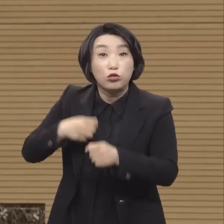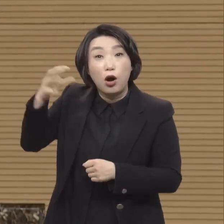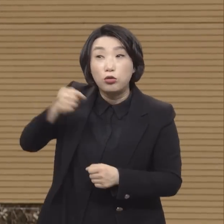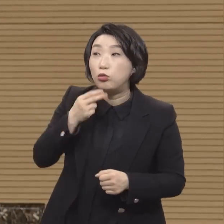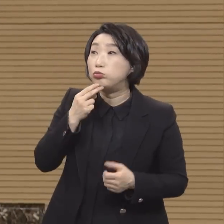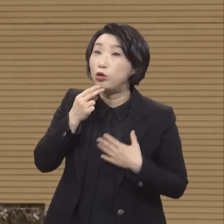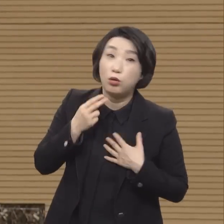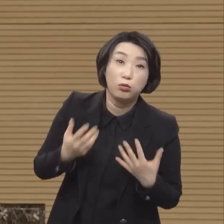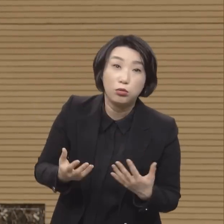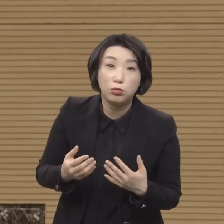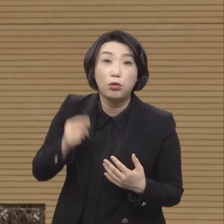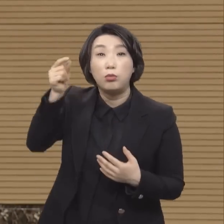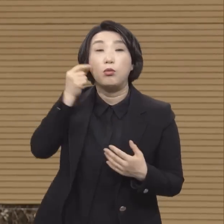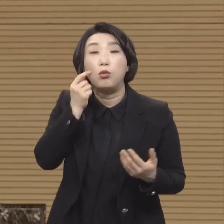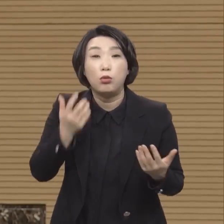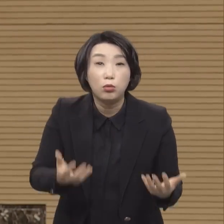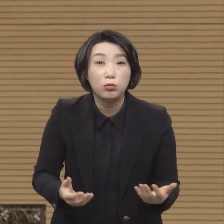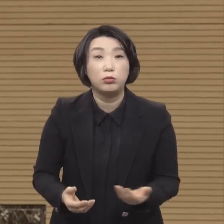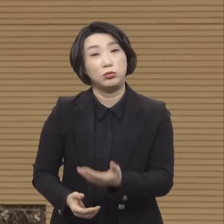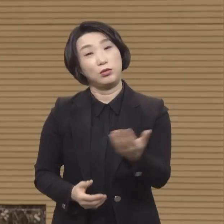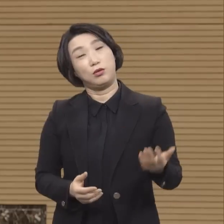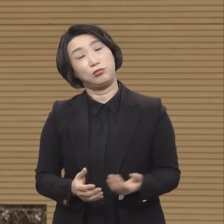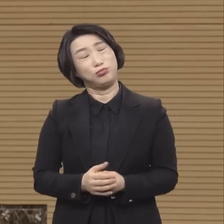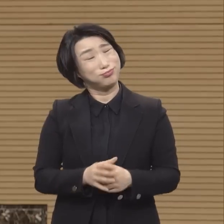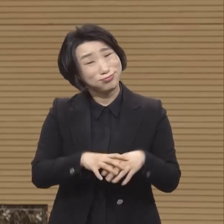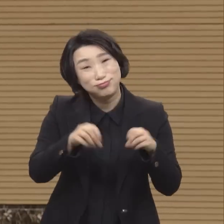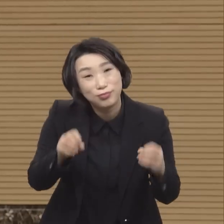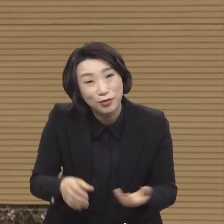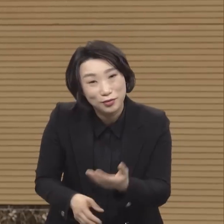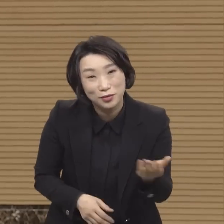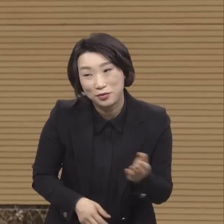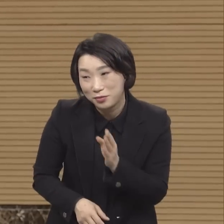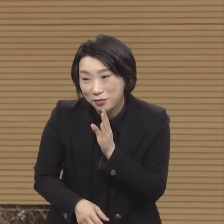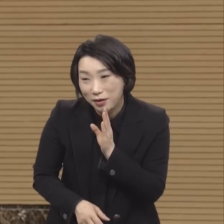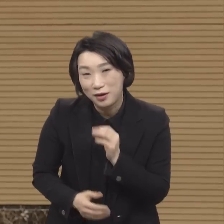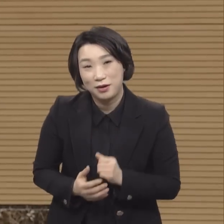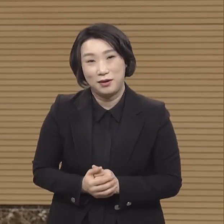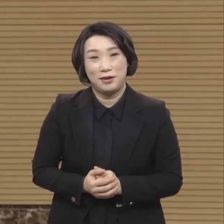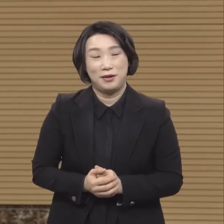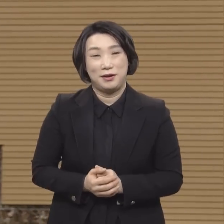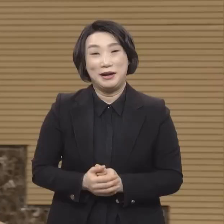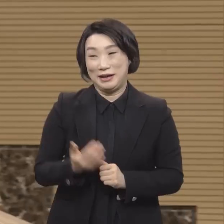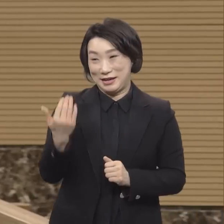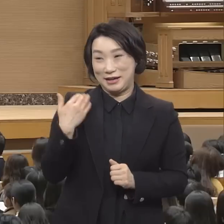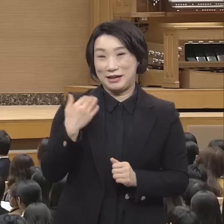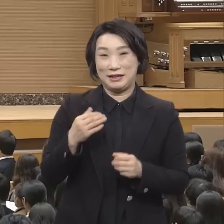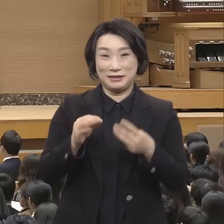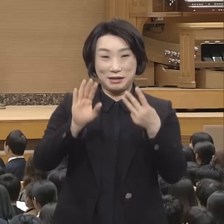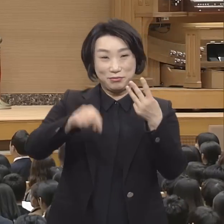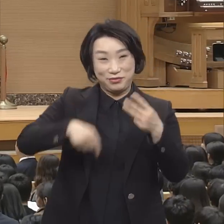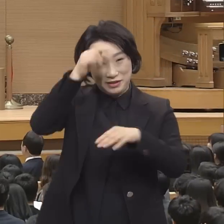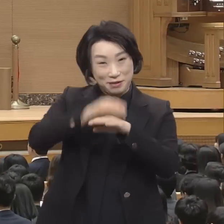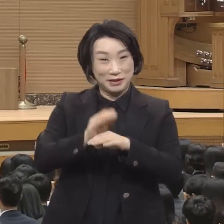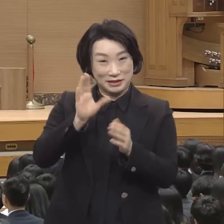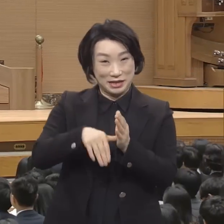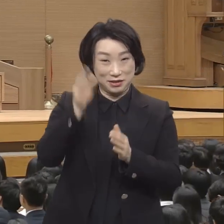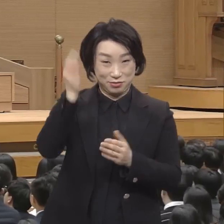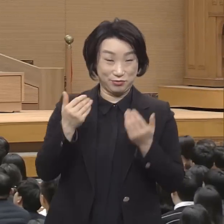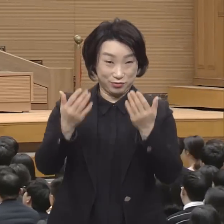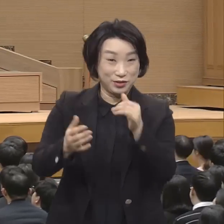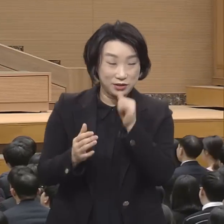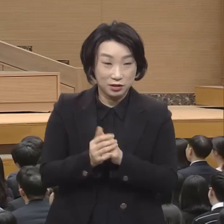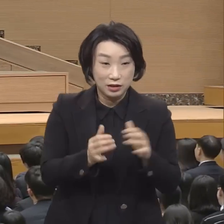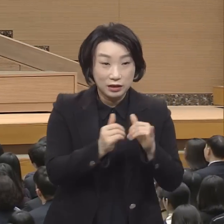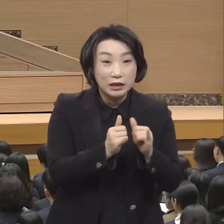말이에요. 도대체 아무 의미도 없지. 그러니까 아까도 산부 예배 그러잖아요. 자,